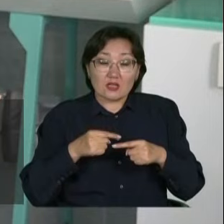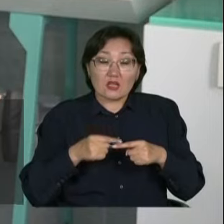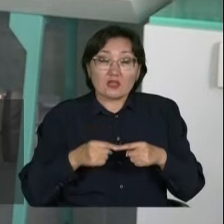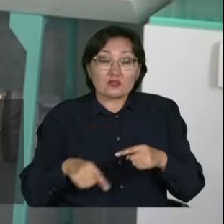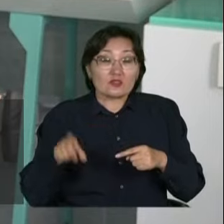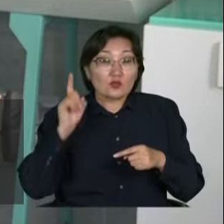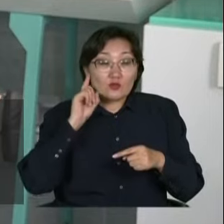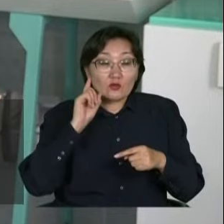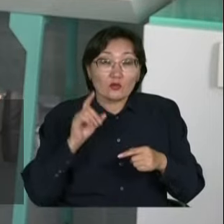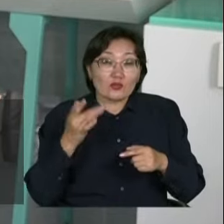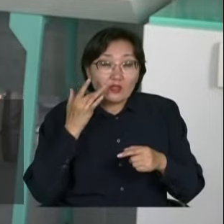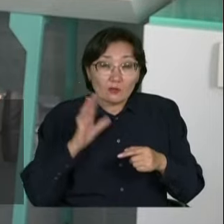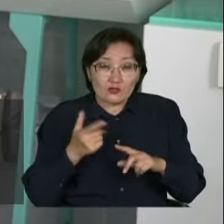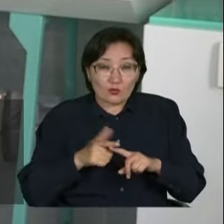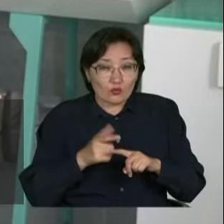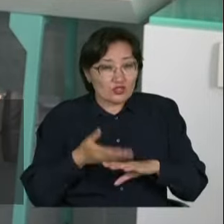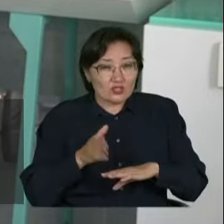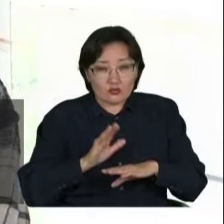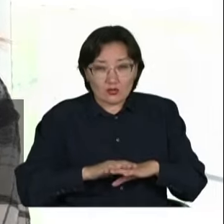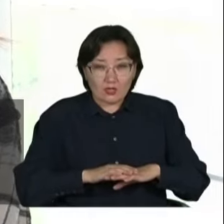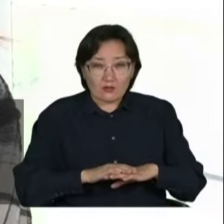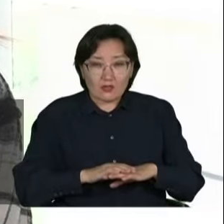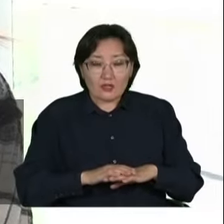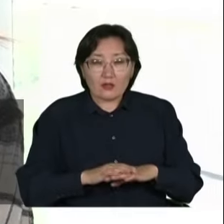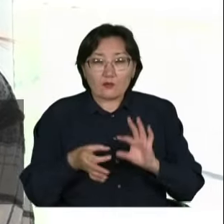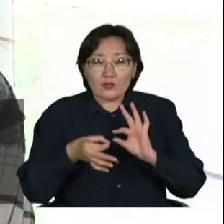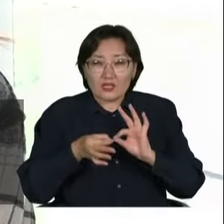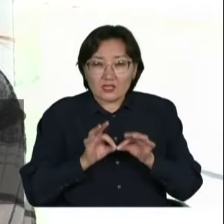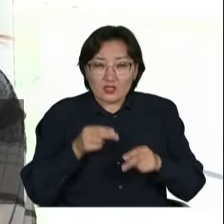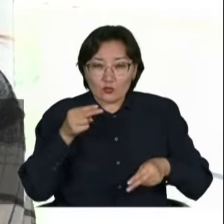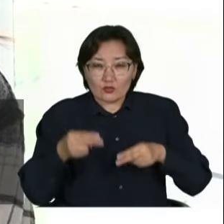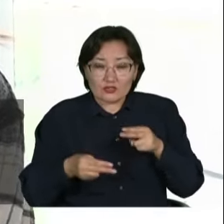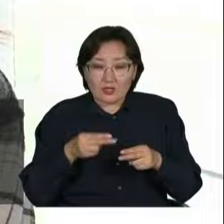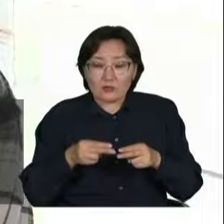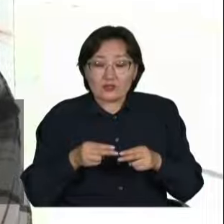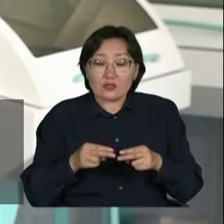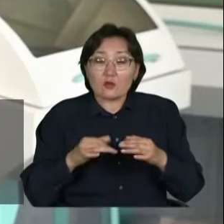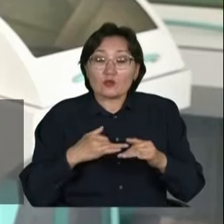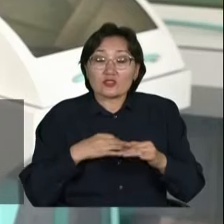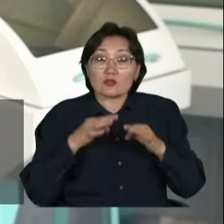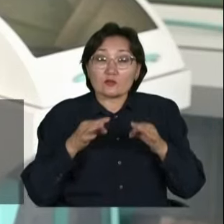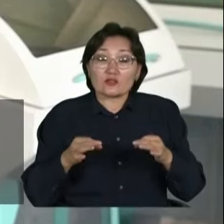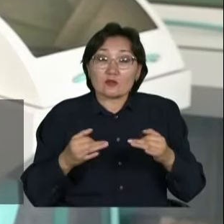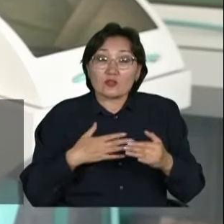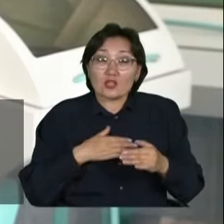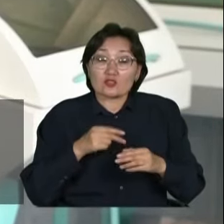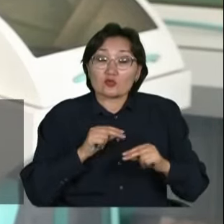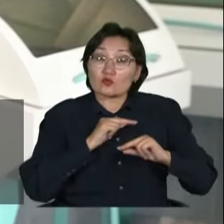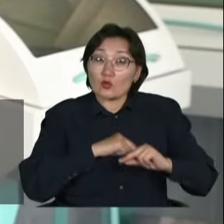всегда, конечно. Это очень тяжелое микрохирургическое вмешательство. Я бы сказала, что наш труд уже где-то